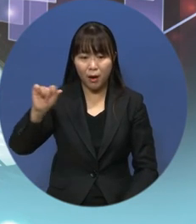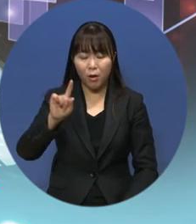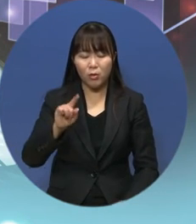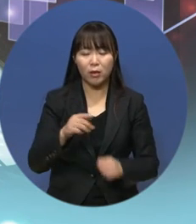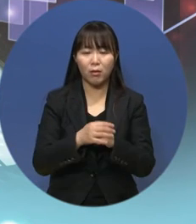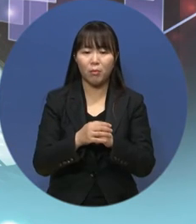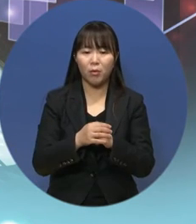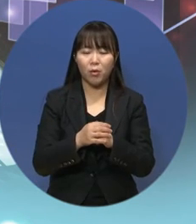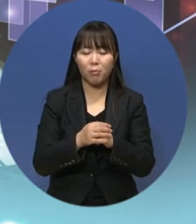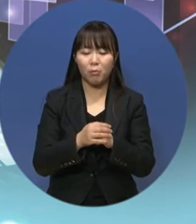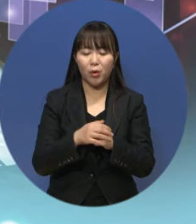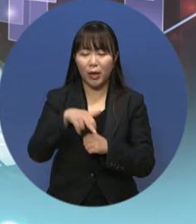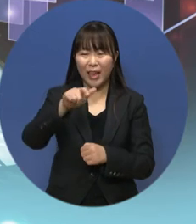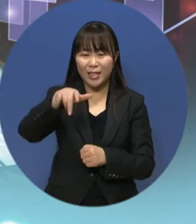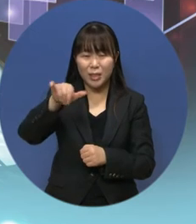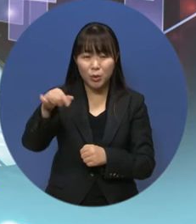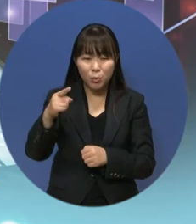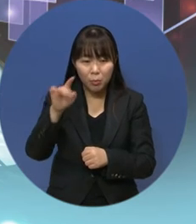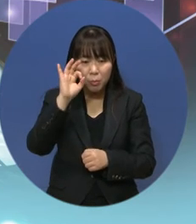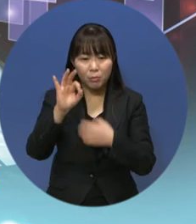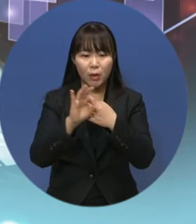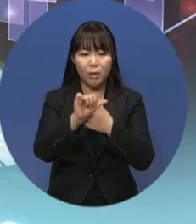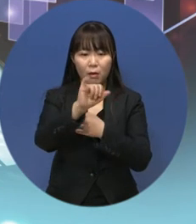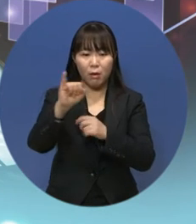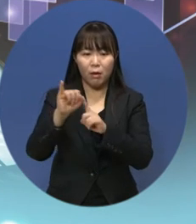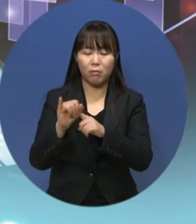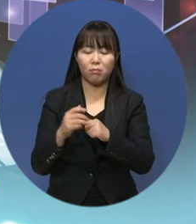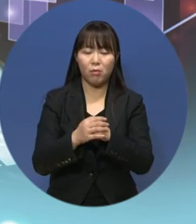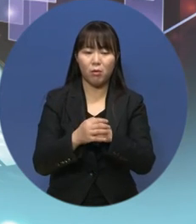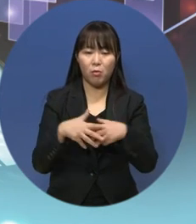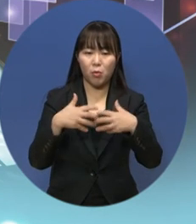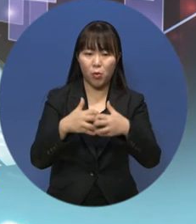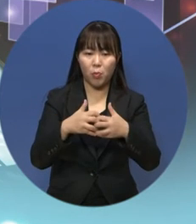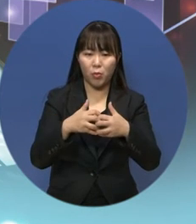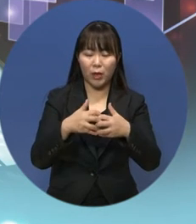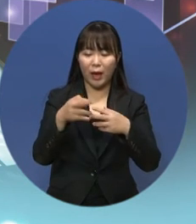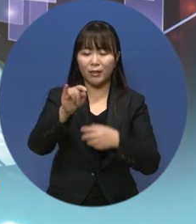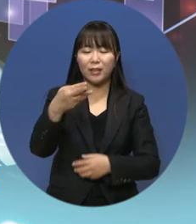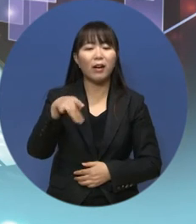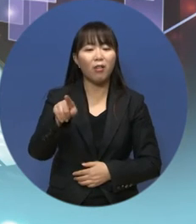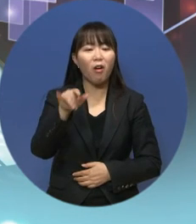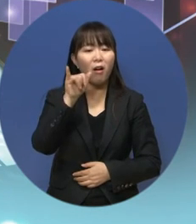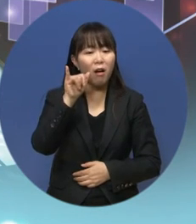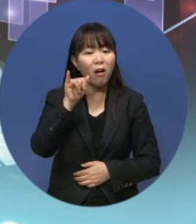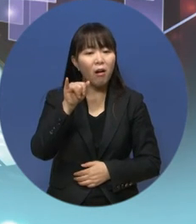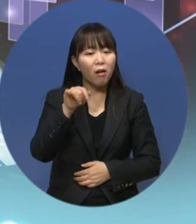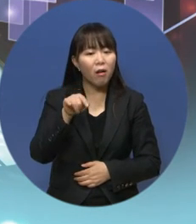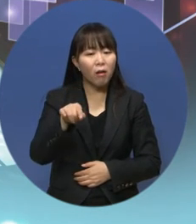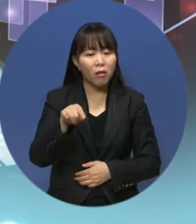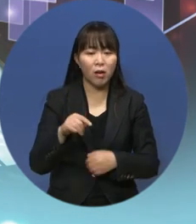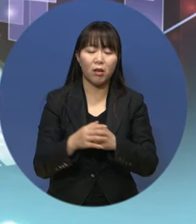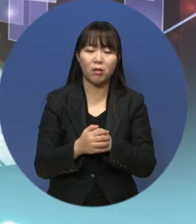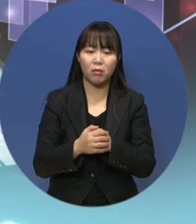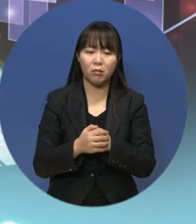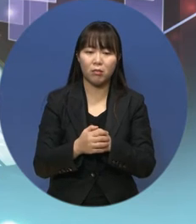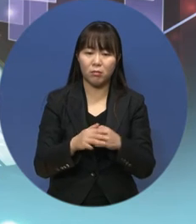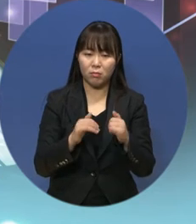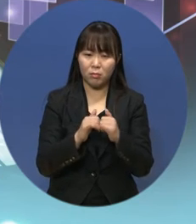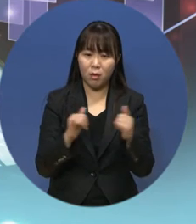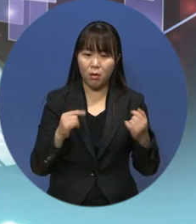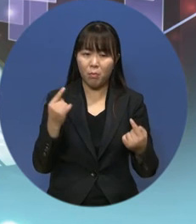카지노는 인공지능 로봇 딜러를 채용하고 있는데 인공지능 딜러가